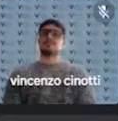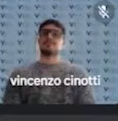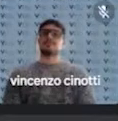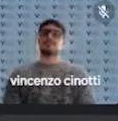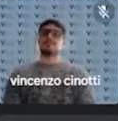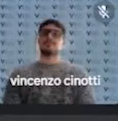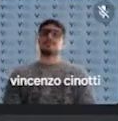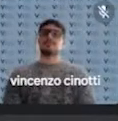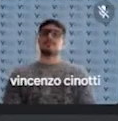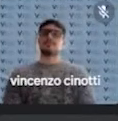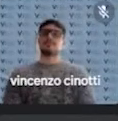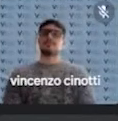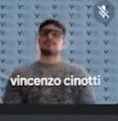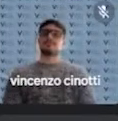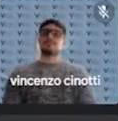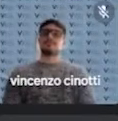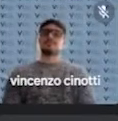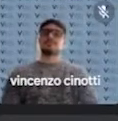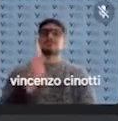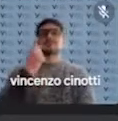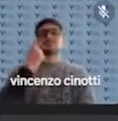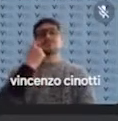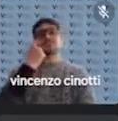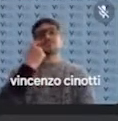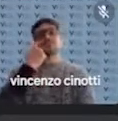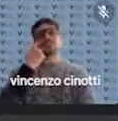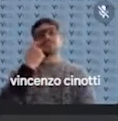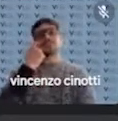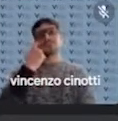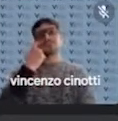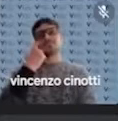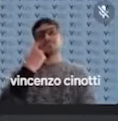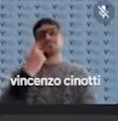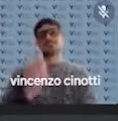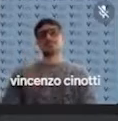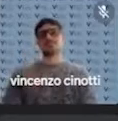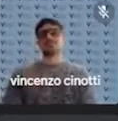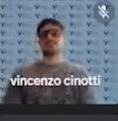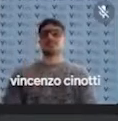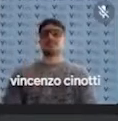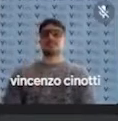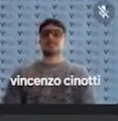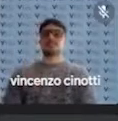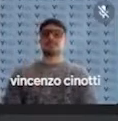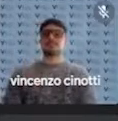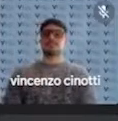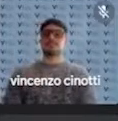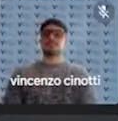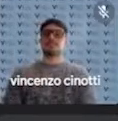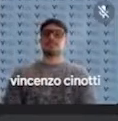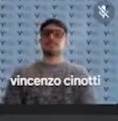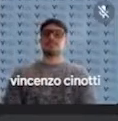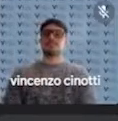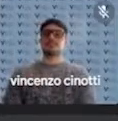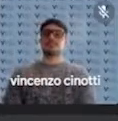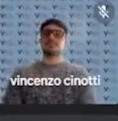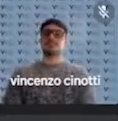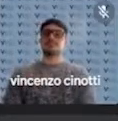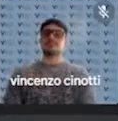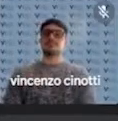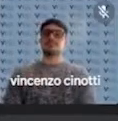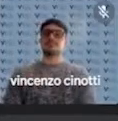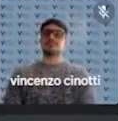Magistrale, laurea magistrale a Sì. ciclo unico in giurisprudenza. Sostenuto il concorso, si diventa